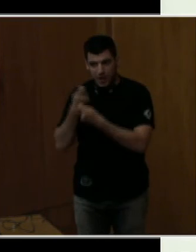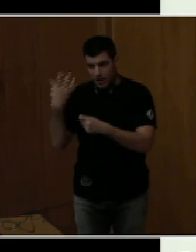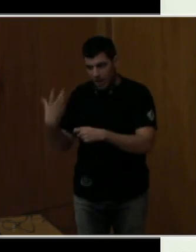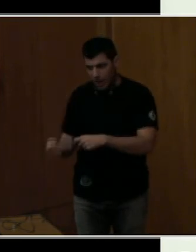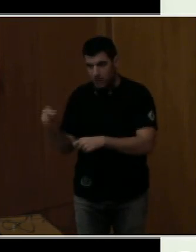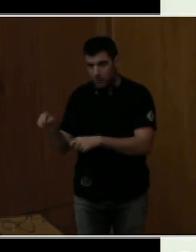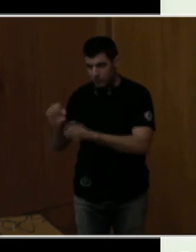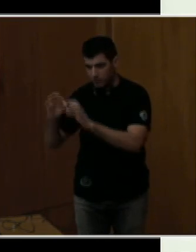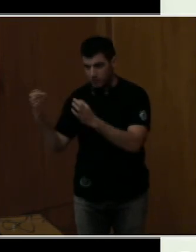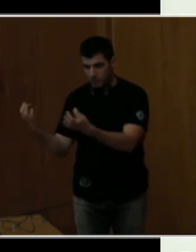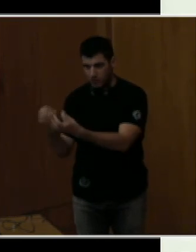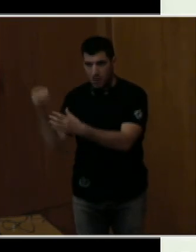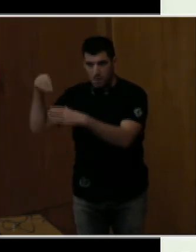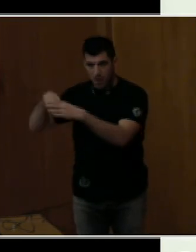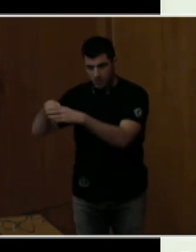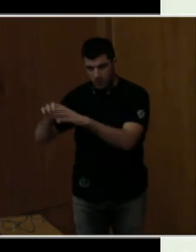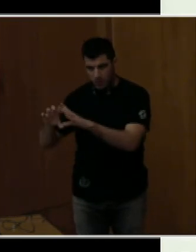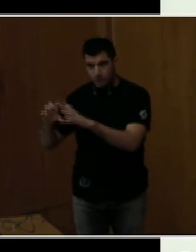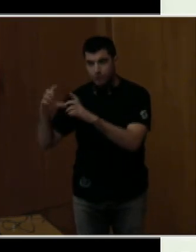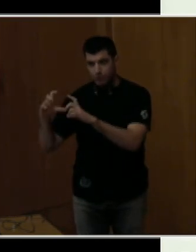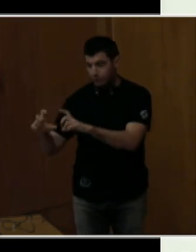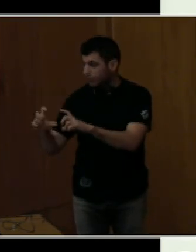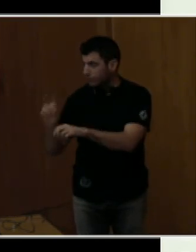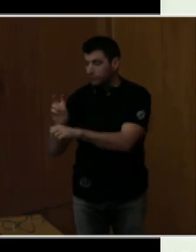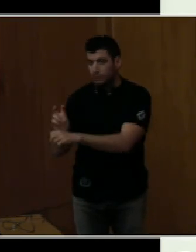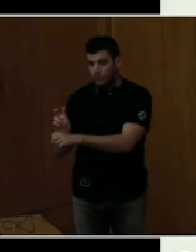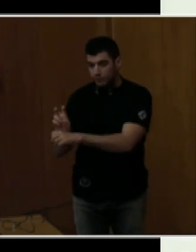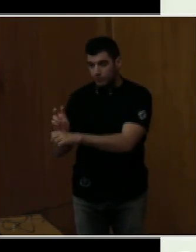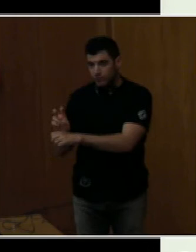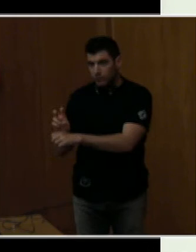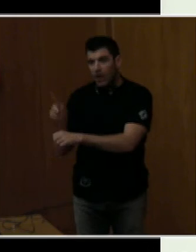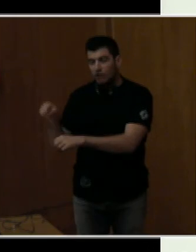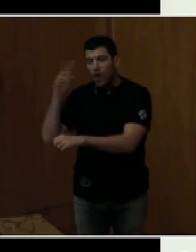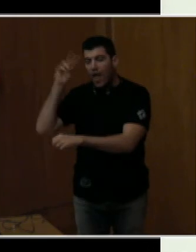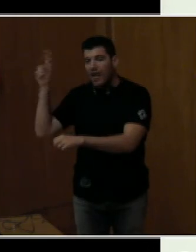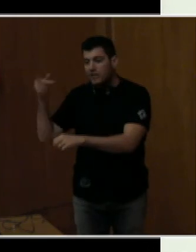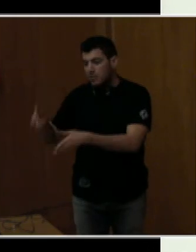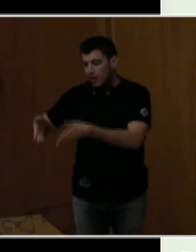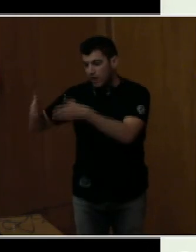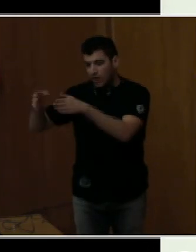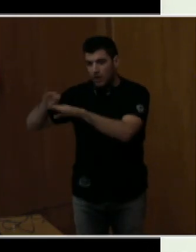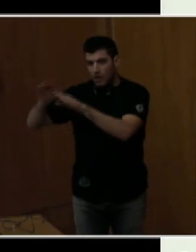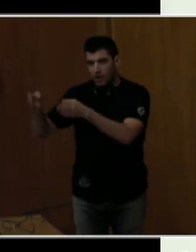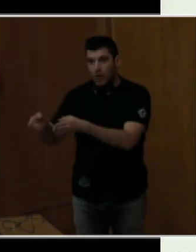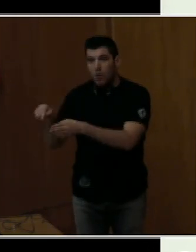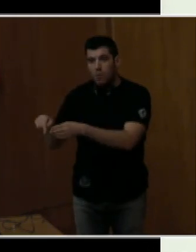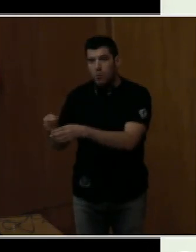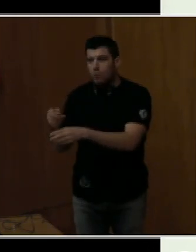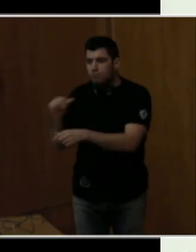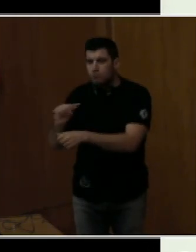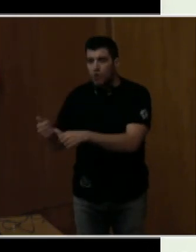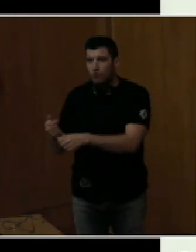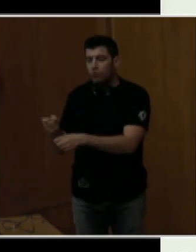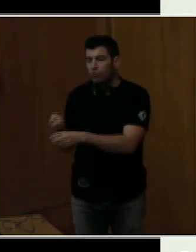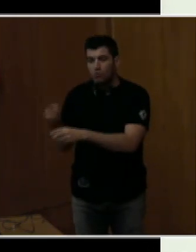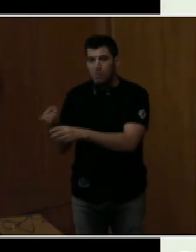μονάδα, η οποία στην ουσία είναι η έξυπνη μονάδα που σκέφτεται και κάνει τις πράξεις, και έχουμε και τη μνήμη, τη γνωστή